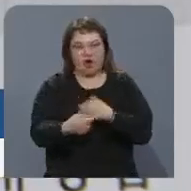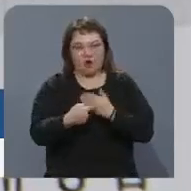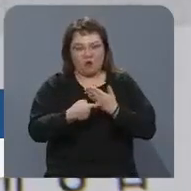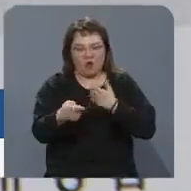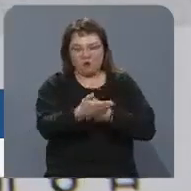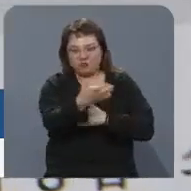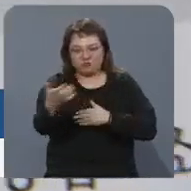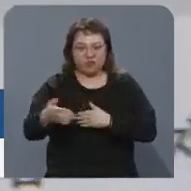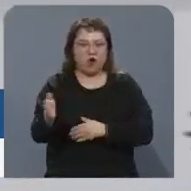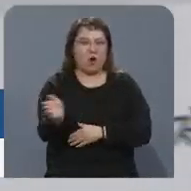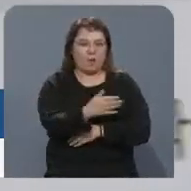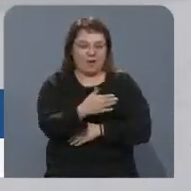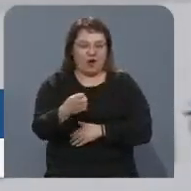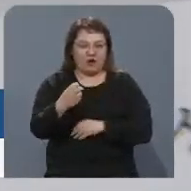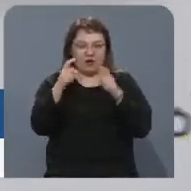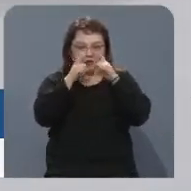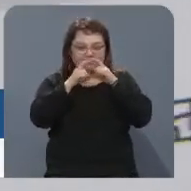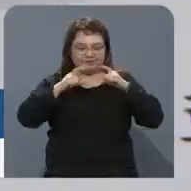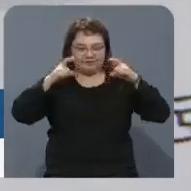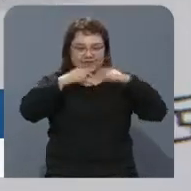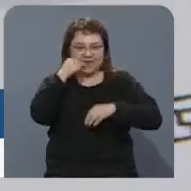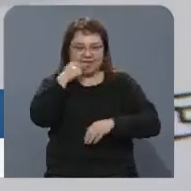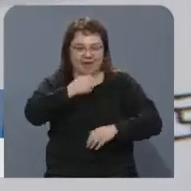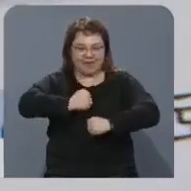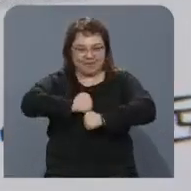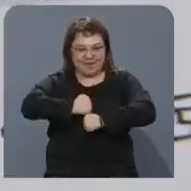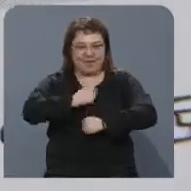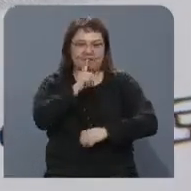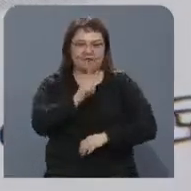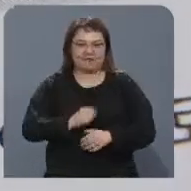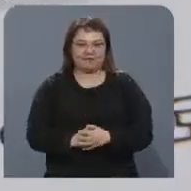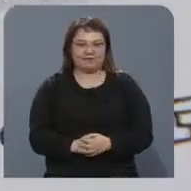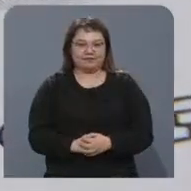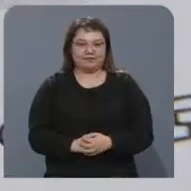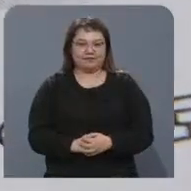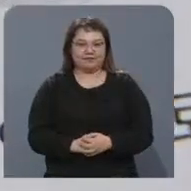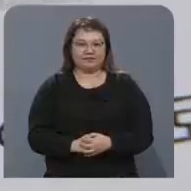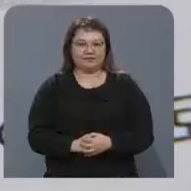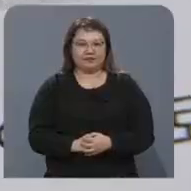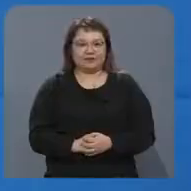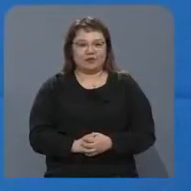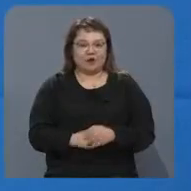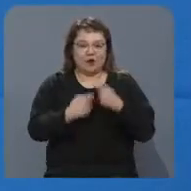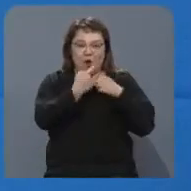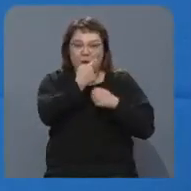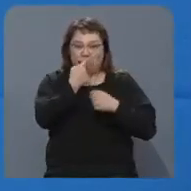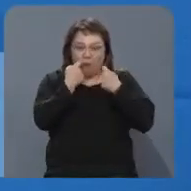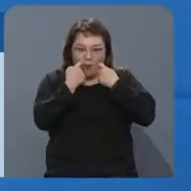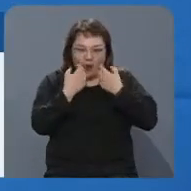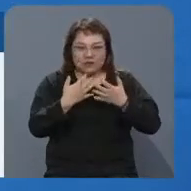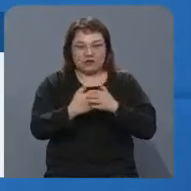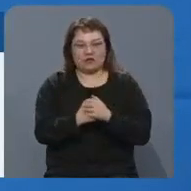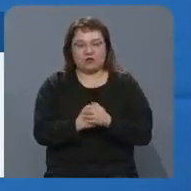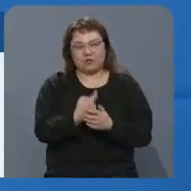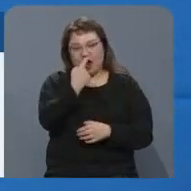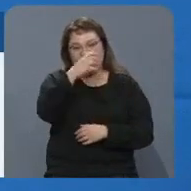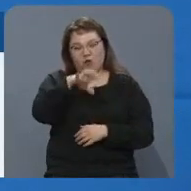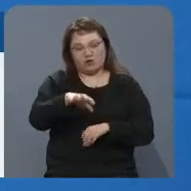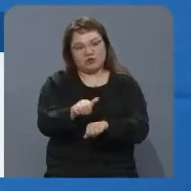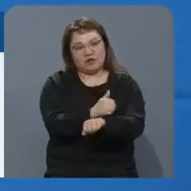동선이 아직 없고 마스크 착용도 철저히 지켰다는 점입니다. 확실한 거는 확진 환자는 학원을